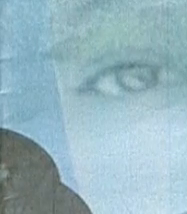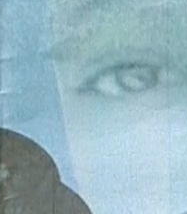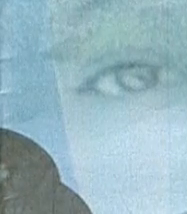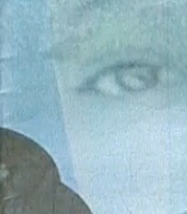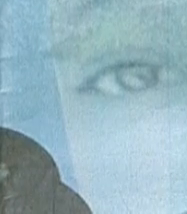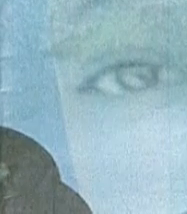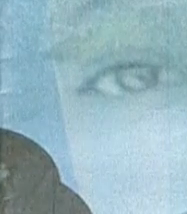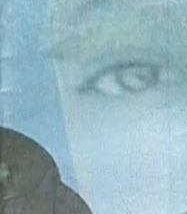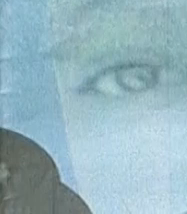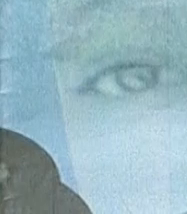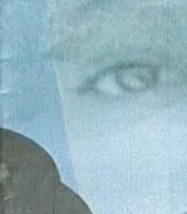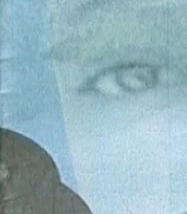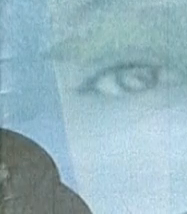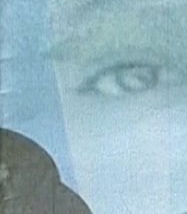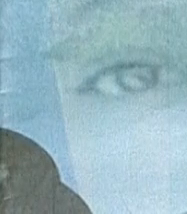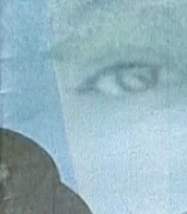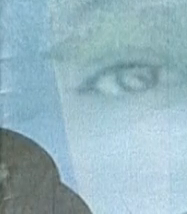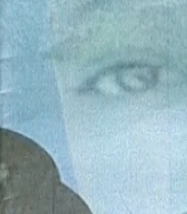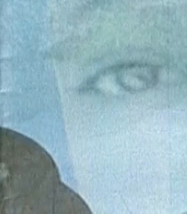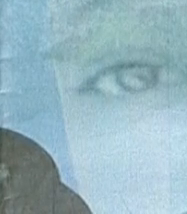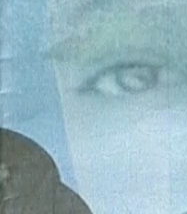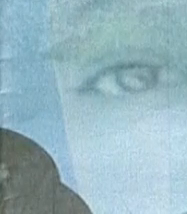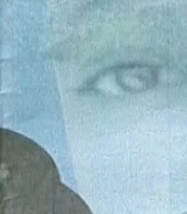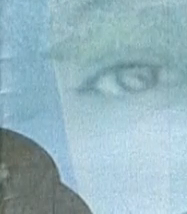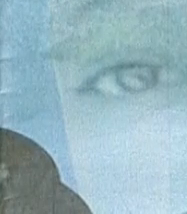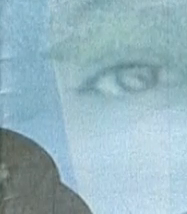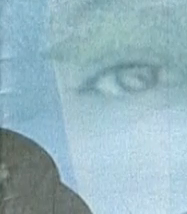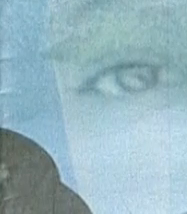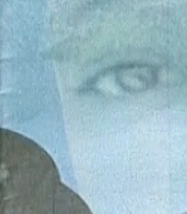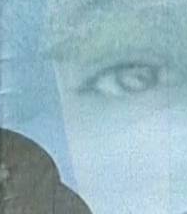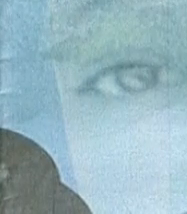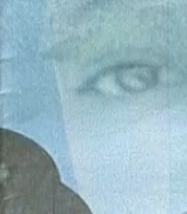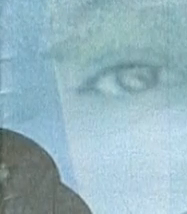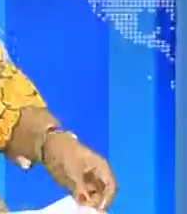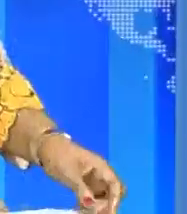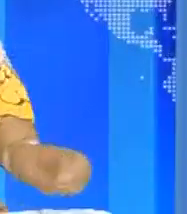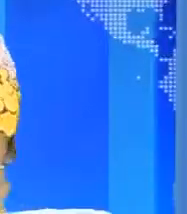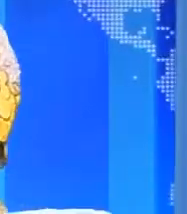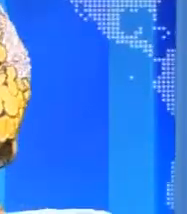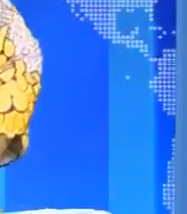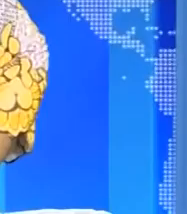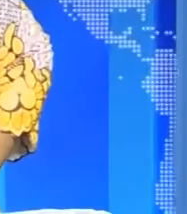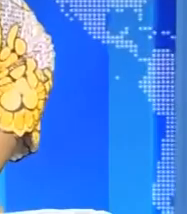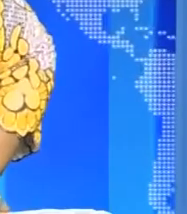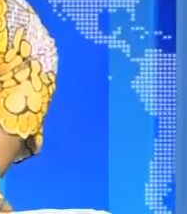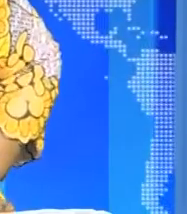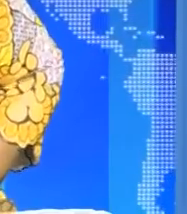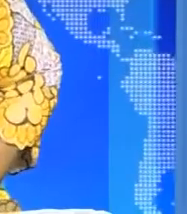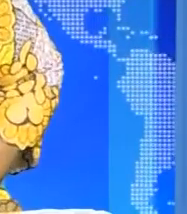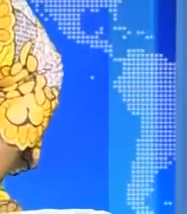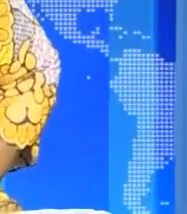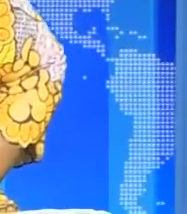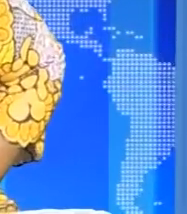consolation. Fait à Kinshasa le 10 mai, général Claude Nsinga Bungiena. Voilà, c'est par cette